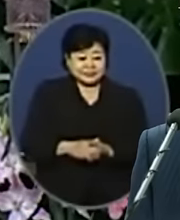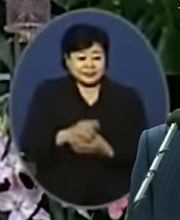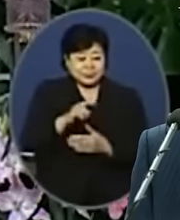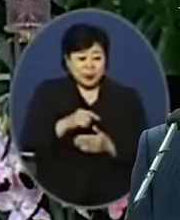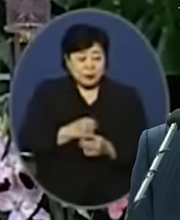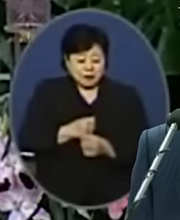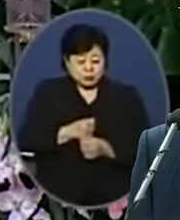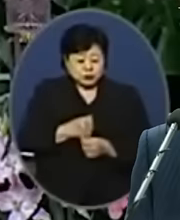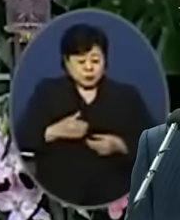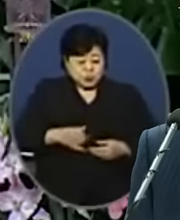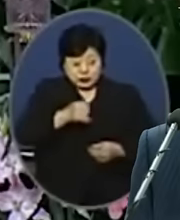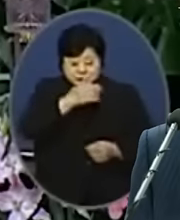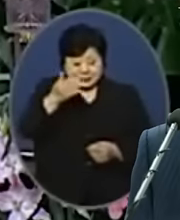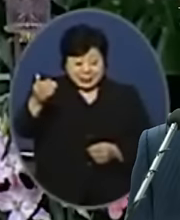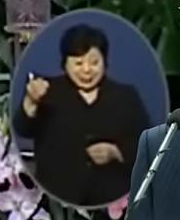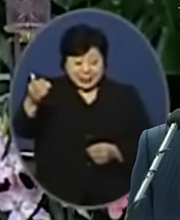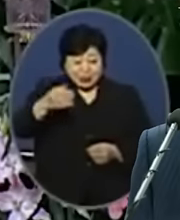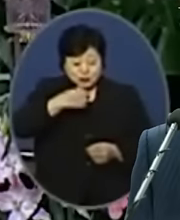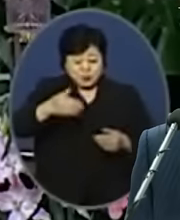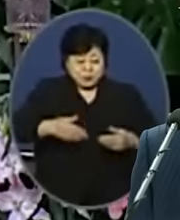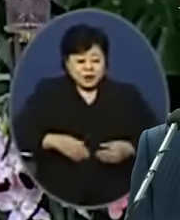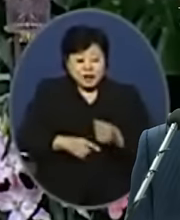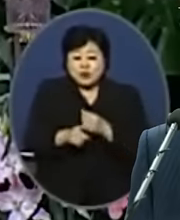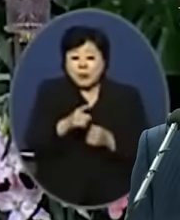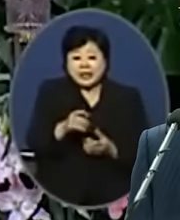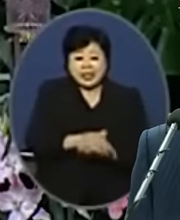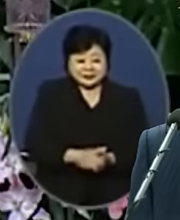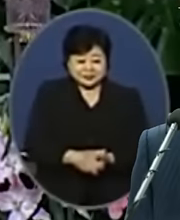마음속에 품을 필요가 있느냐? 왜 꿈이 필요한가?